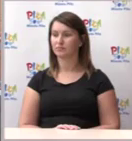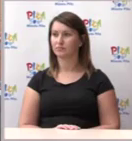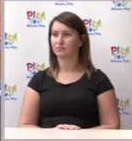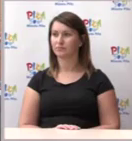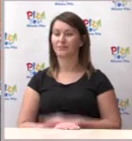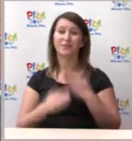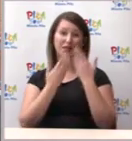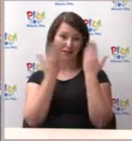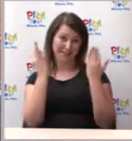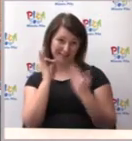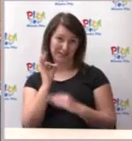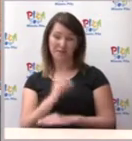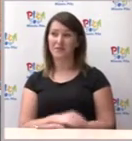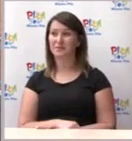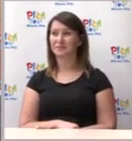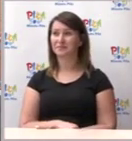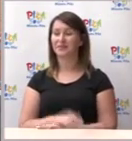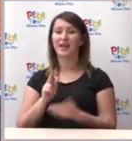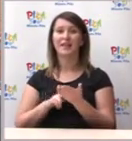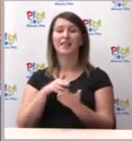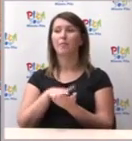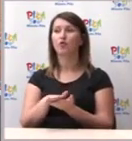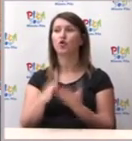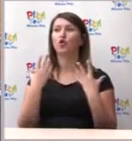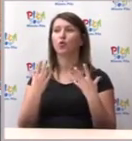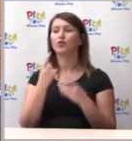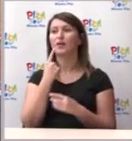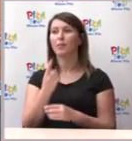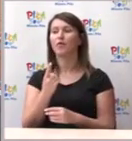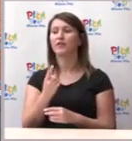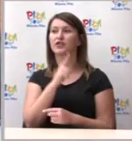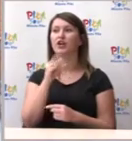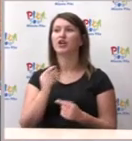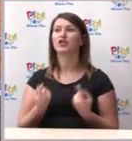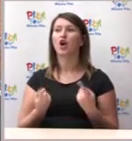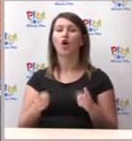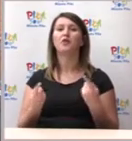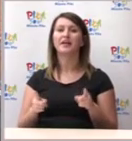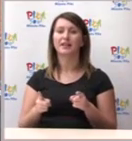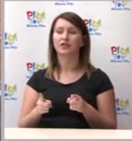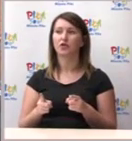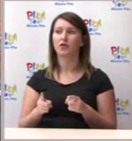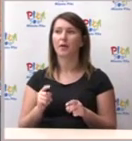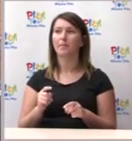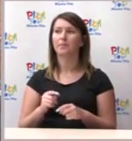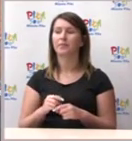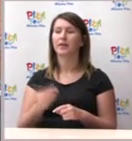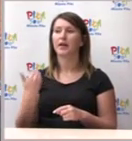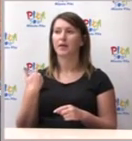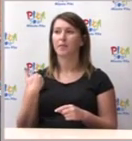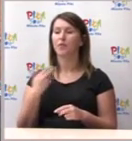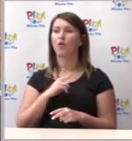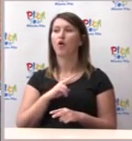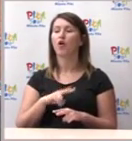Dzień dobry Państwu. Przede wszystkim na początku muszę sprostować, że organizatorem półmaratonu jest Stowarzyszenie